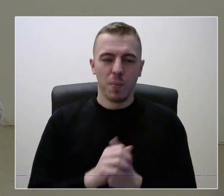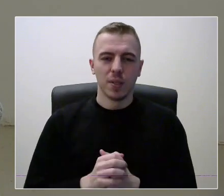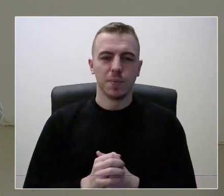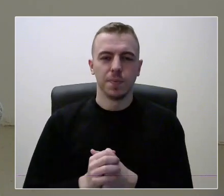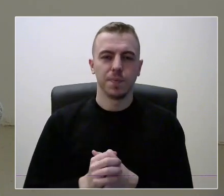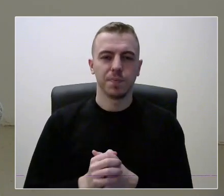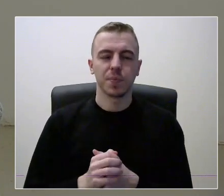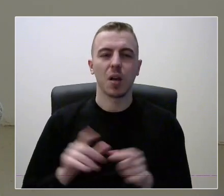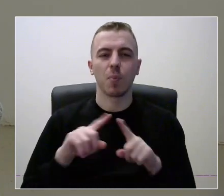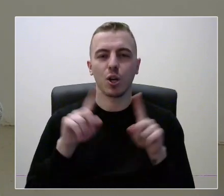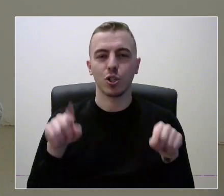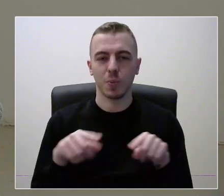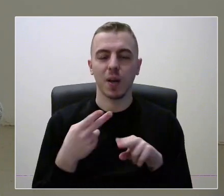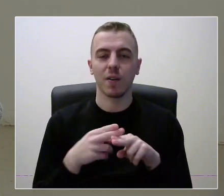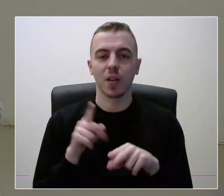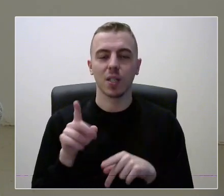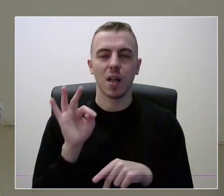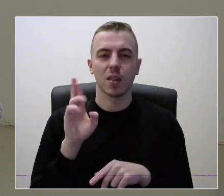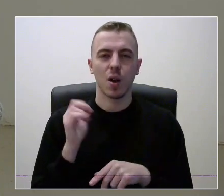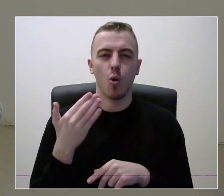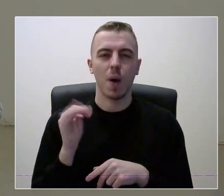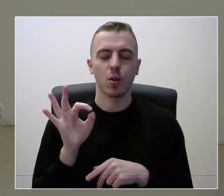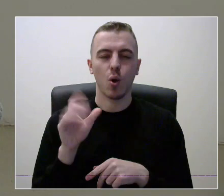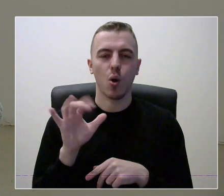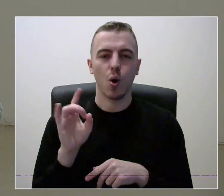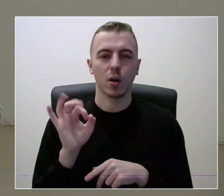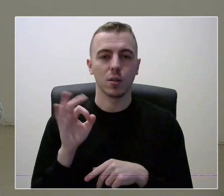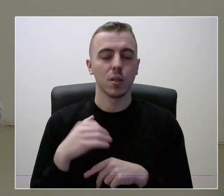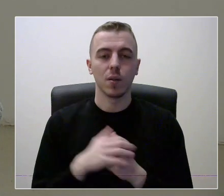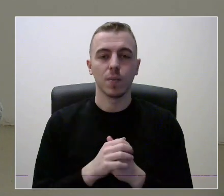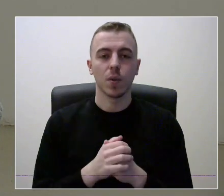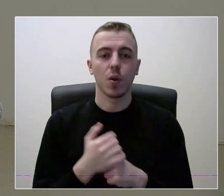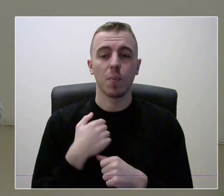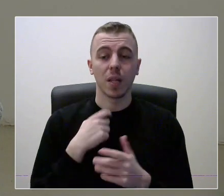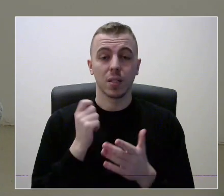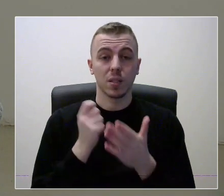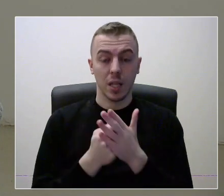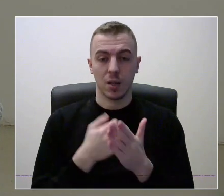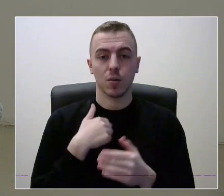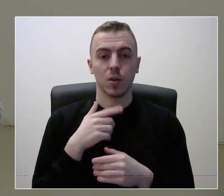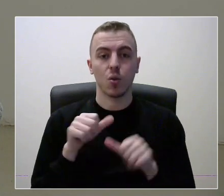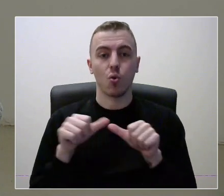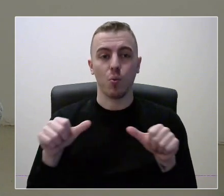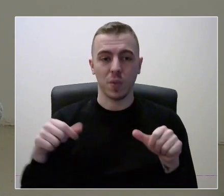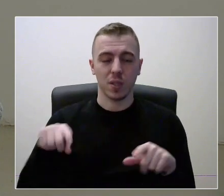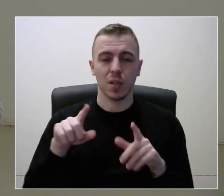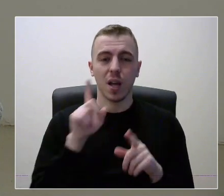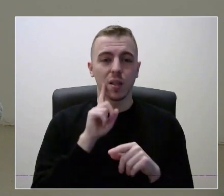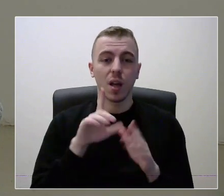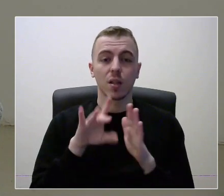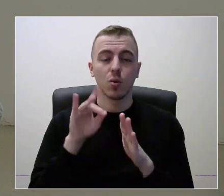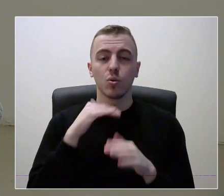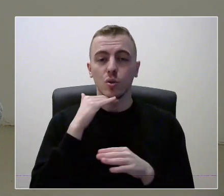pažyma, kad jis yra traumatologas. Man pakako skiriant ir komisijai atrenkant kandidatus užteko